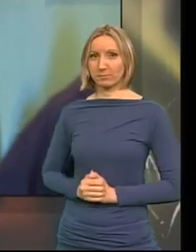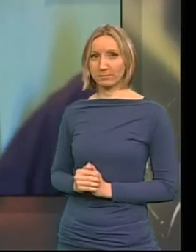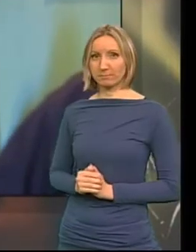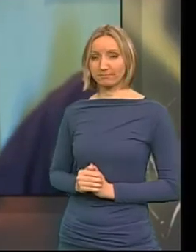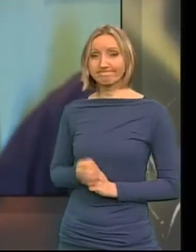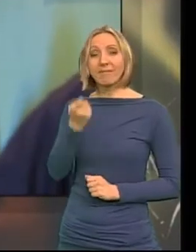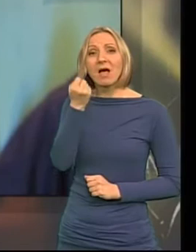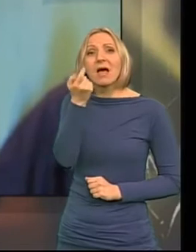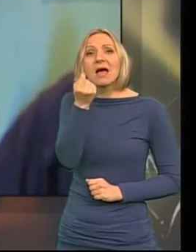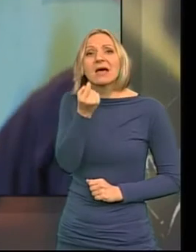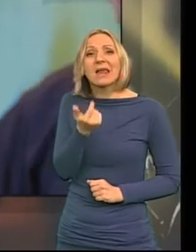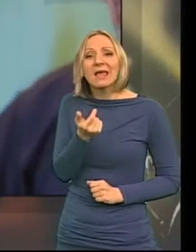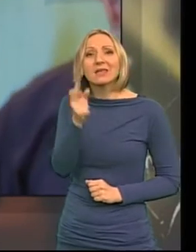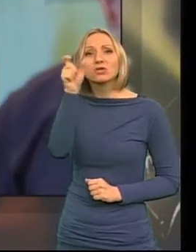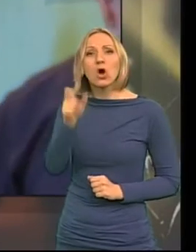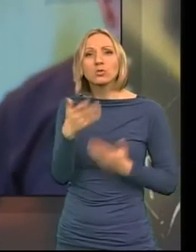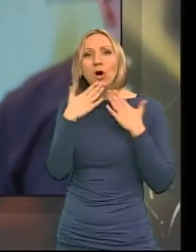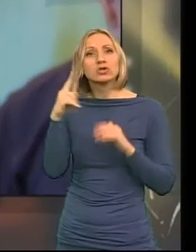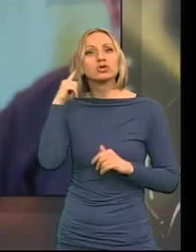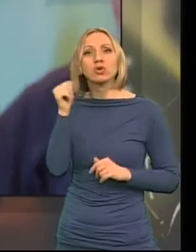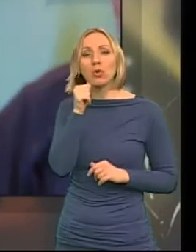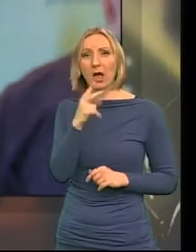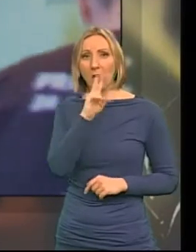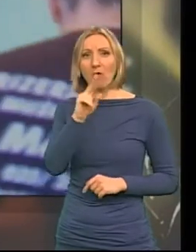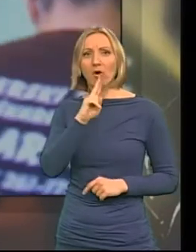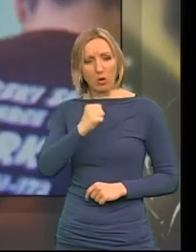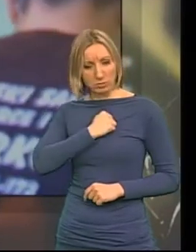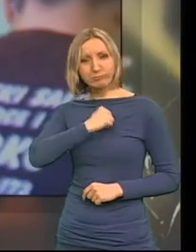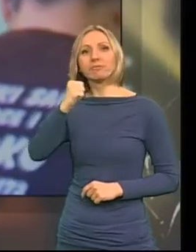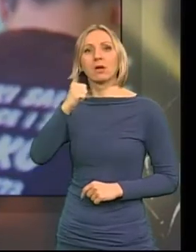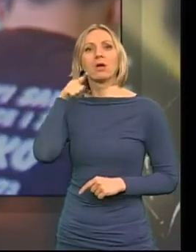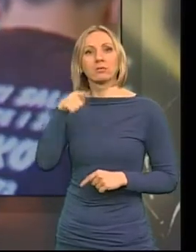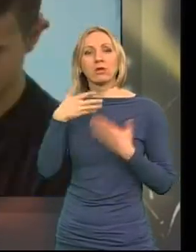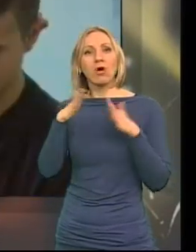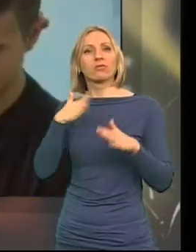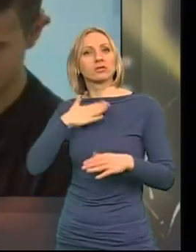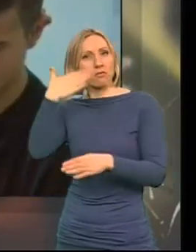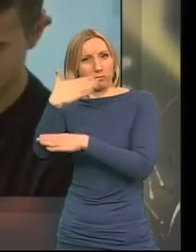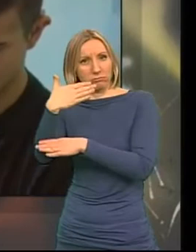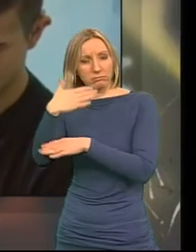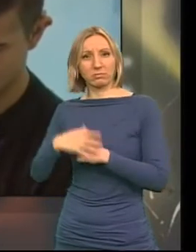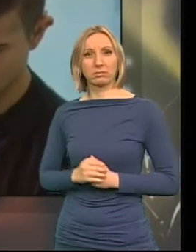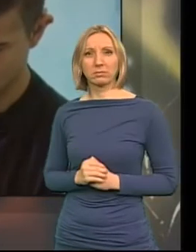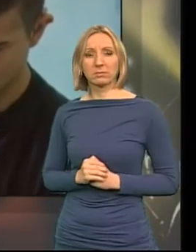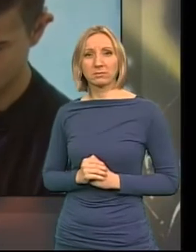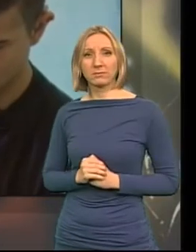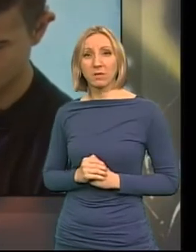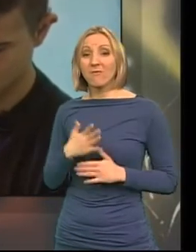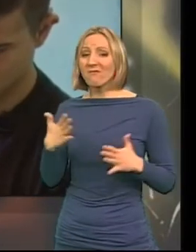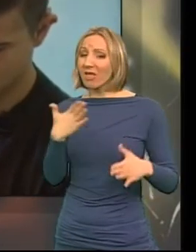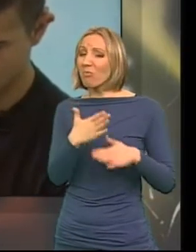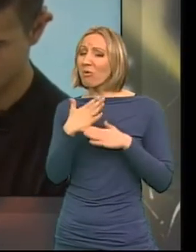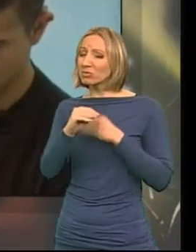odlično. Retke su osobe oštećenog sluha i govora koje su se osmelile da pokrenu sopstveni biznis. Uz veliku